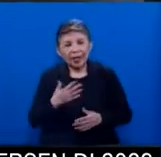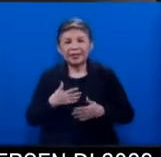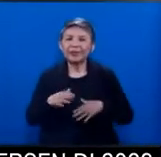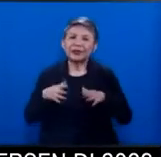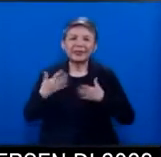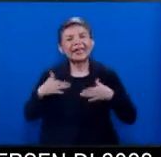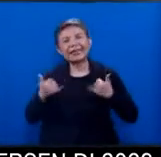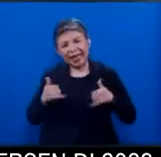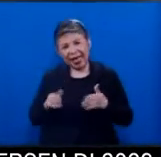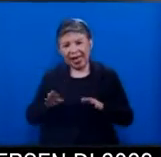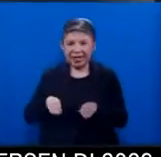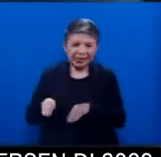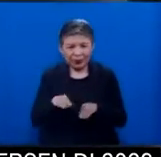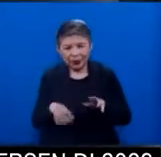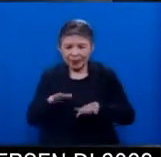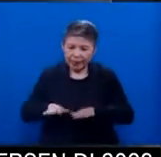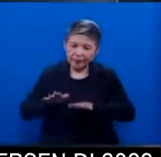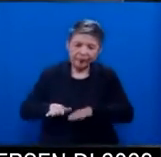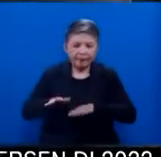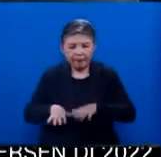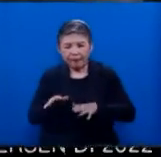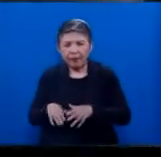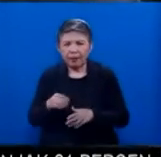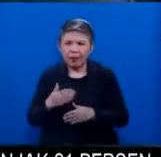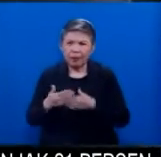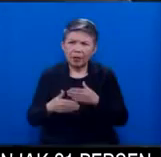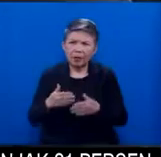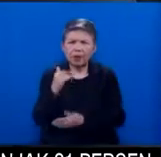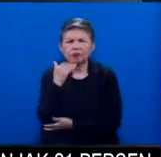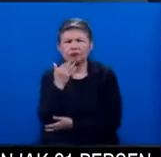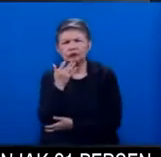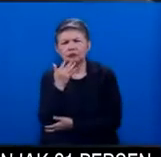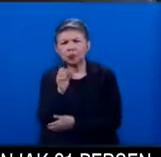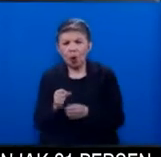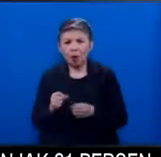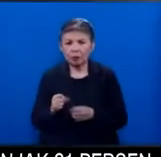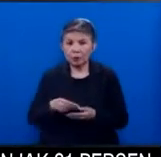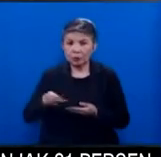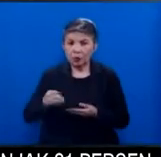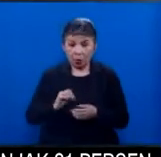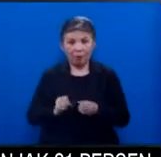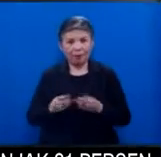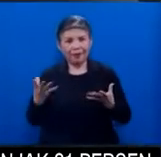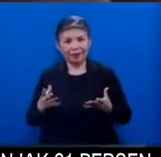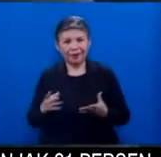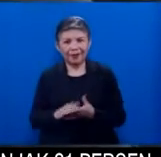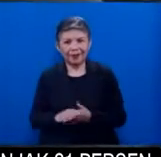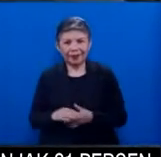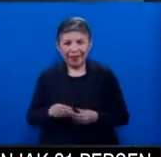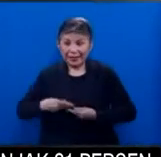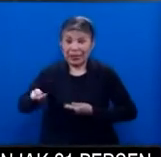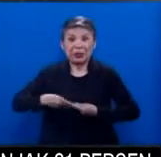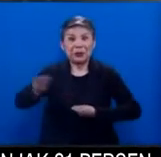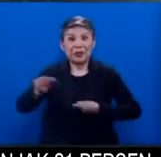senang reptil kan. Senang reptil kita pelihara, rupanya ke depan-depan sini bisa menghasilkan kayak itu. Dari pelihara besar kita